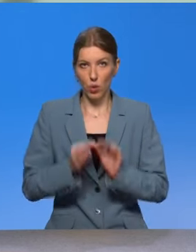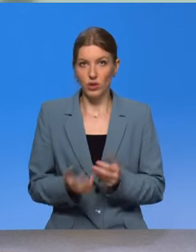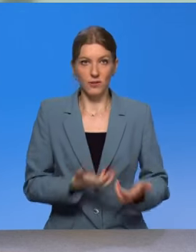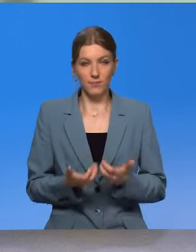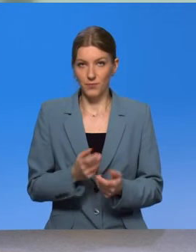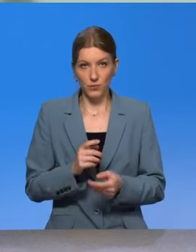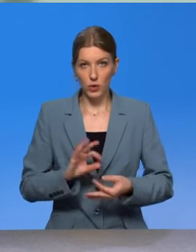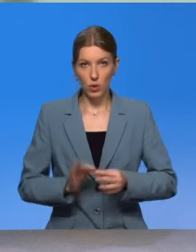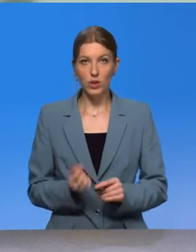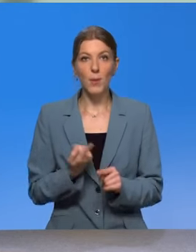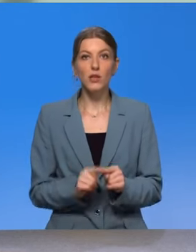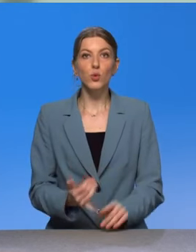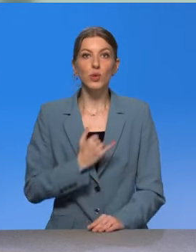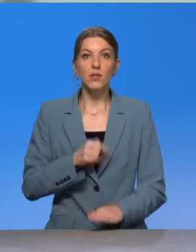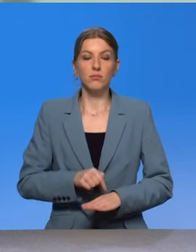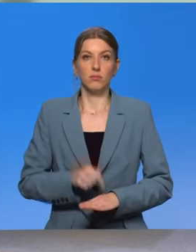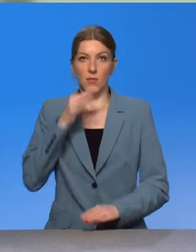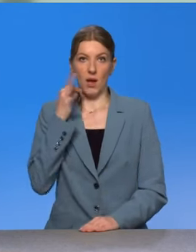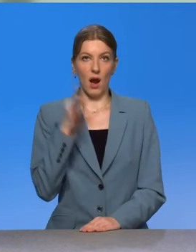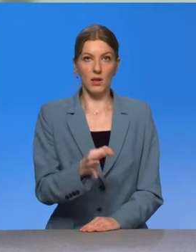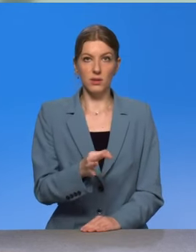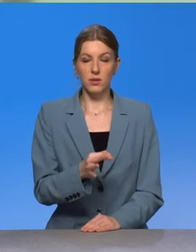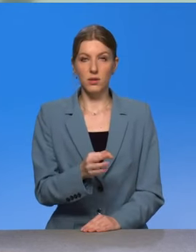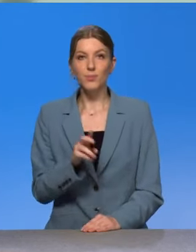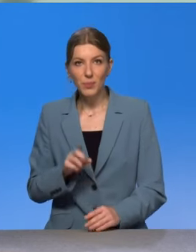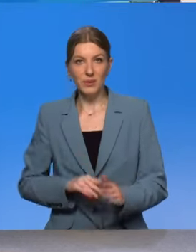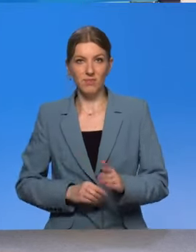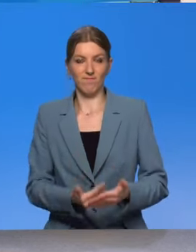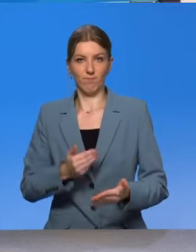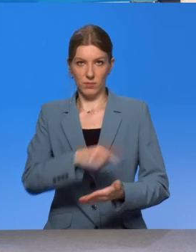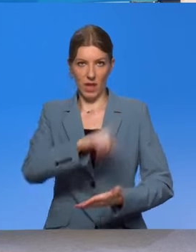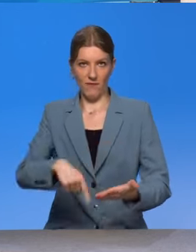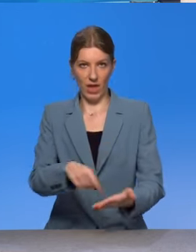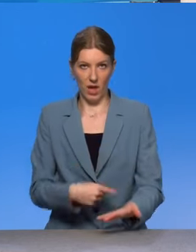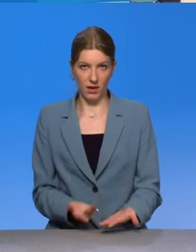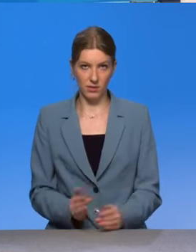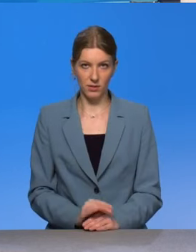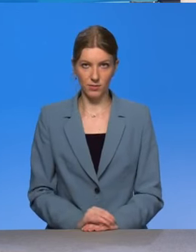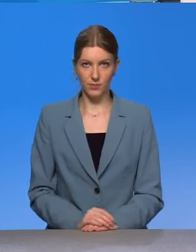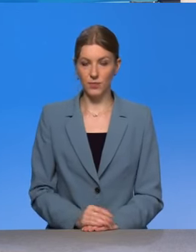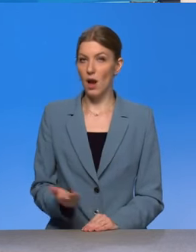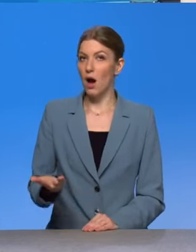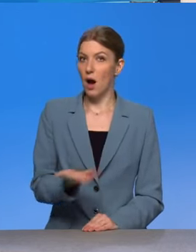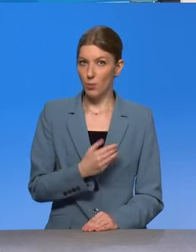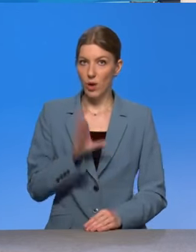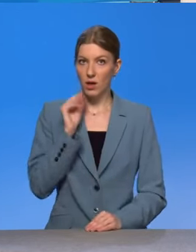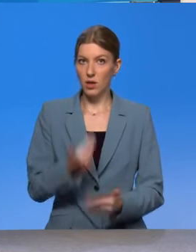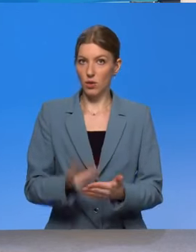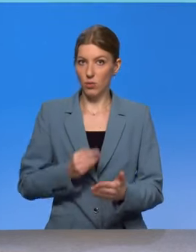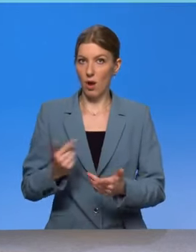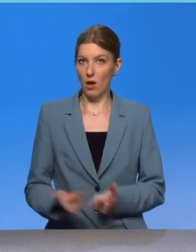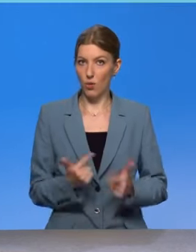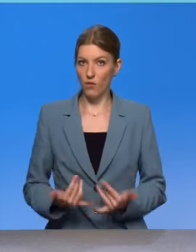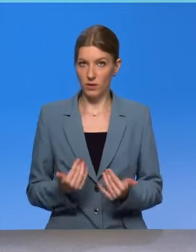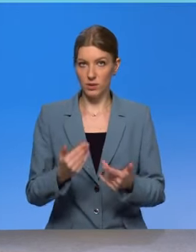не доверить, чем затем потерять, рисковать с этими вещами. Вот, кстати говоря, с Тамарой, когда обсуждали, готовились к программе, действительно обратили внимание на то,